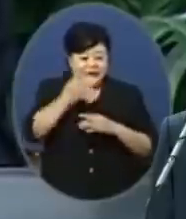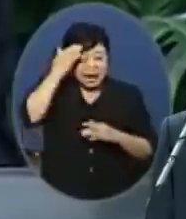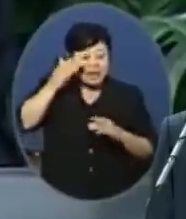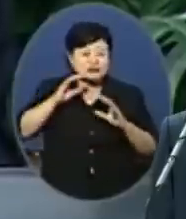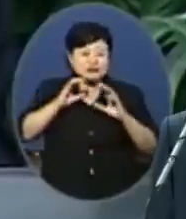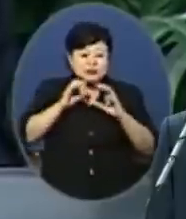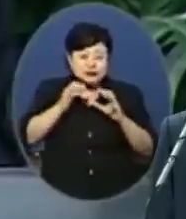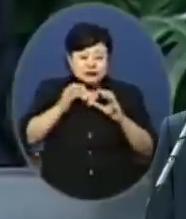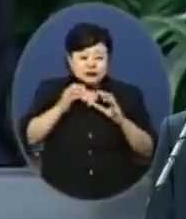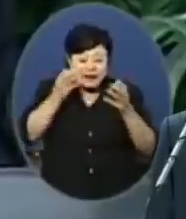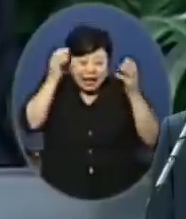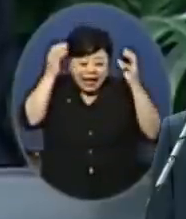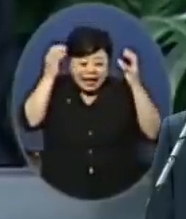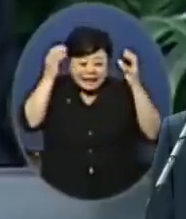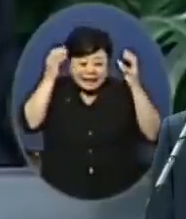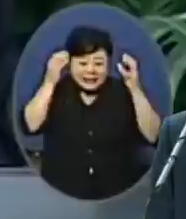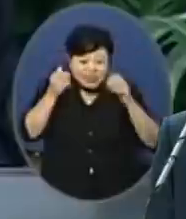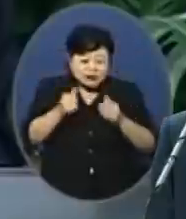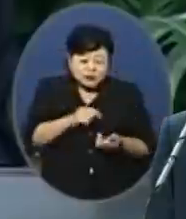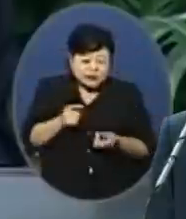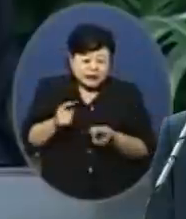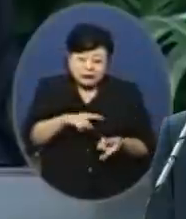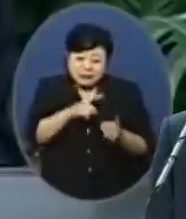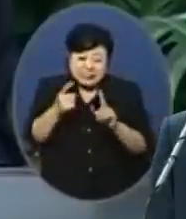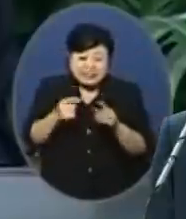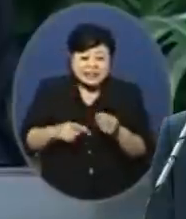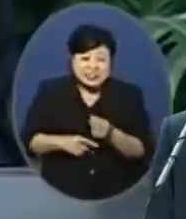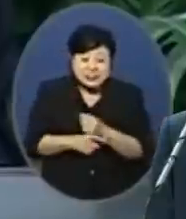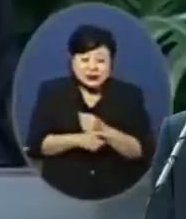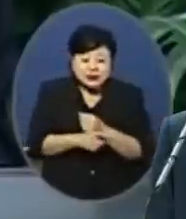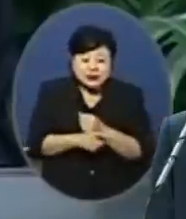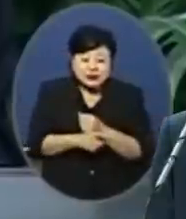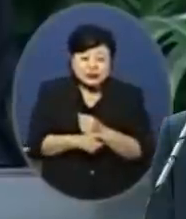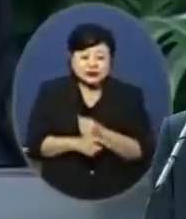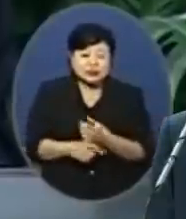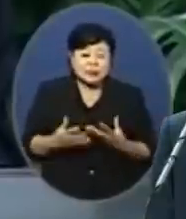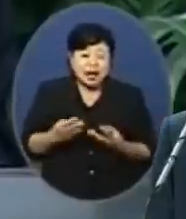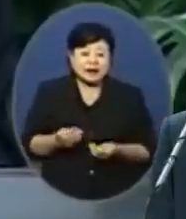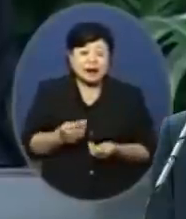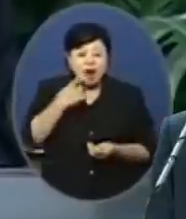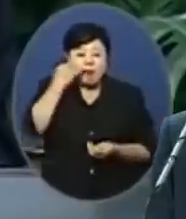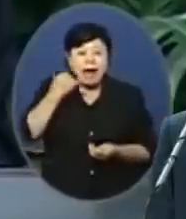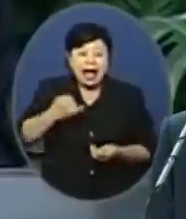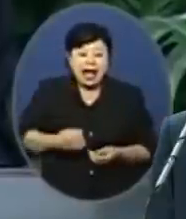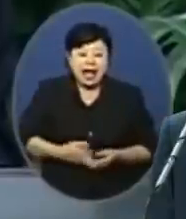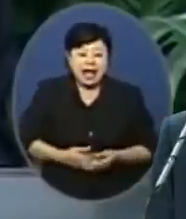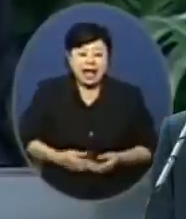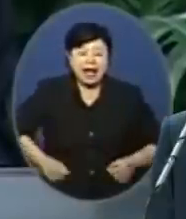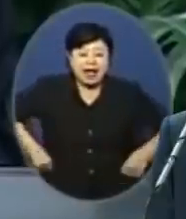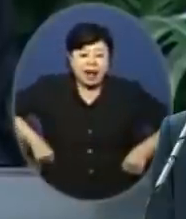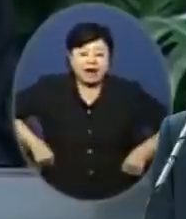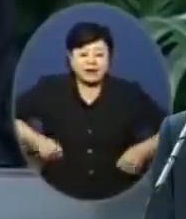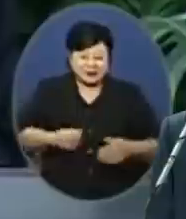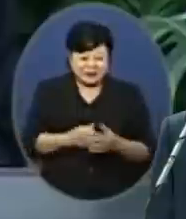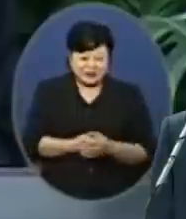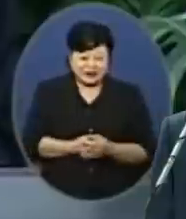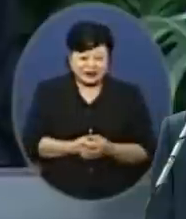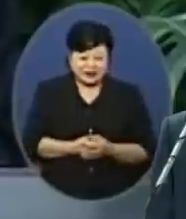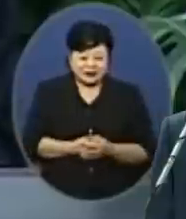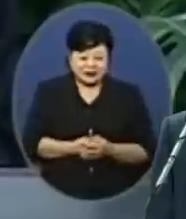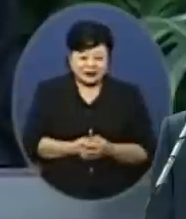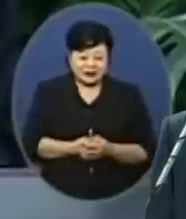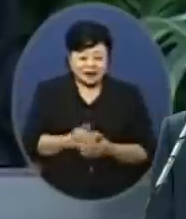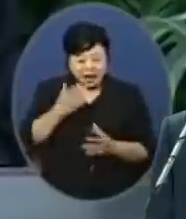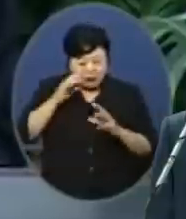한국의 어린 애들이 안 죽고 살아난율이 최고로 많다고 하는 것을 제가 책에서 읽었었습니다. 어떻게